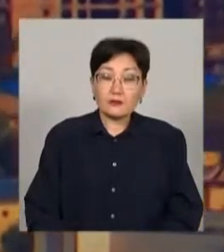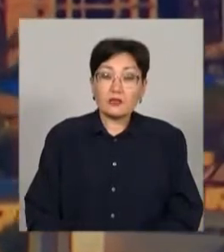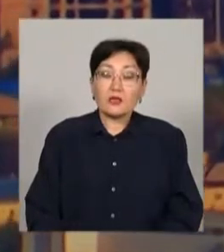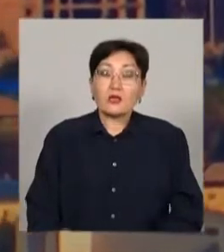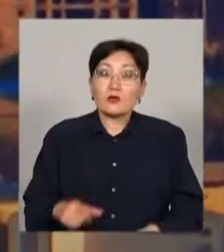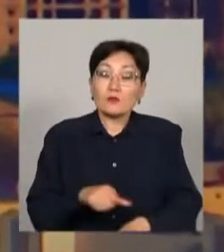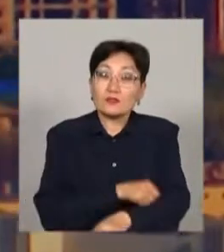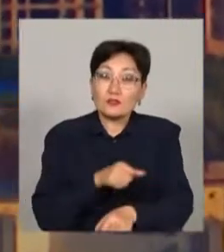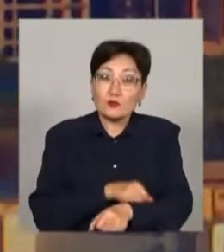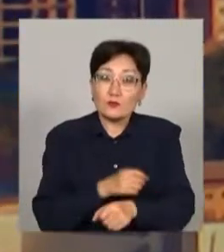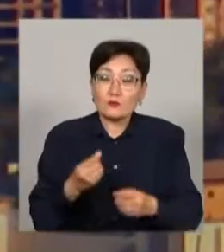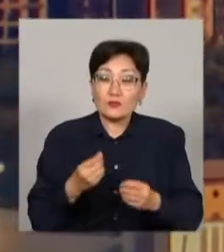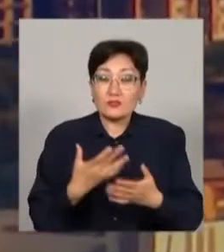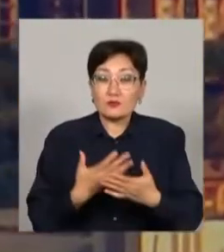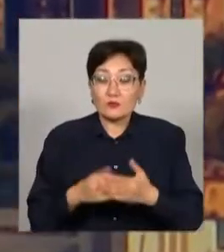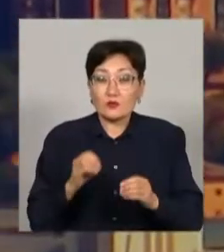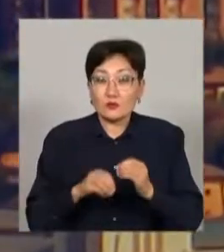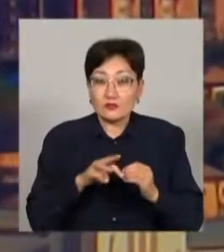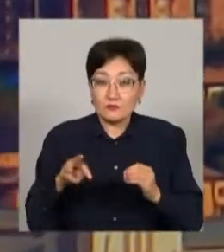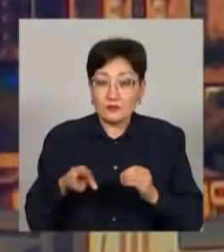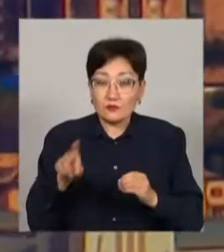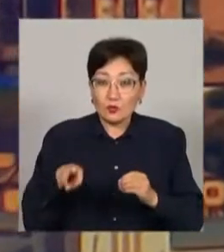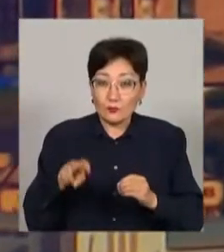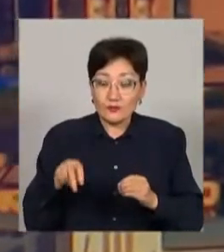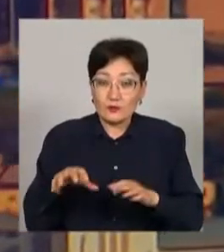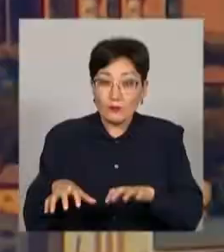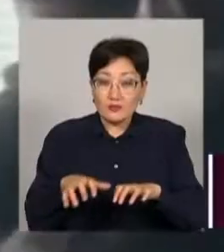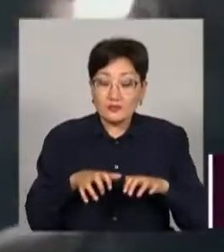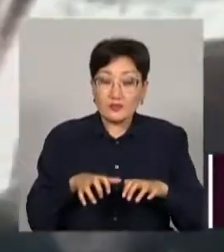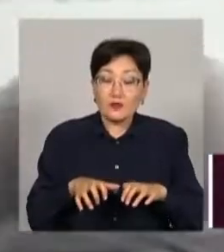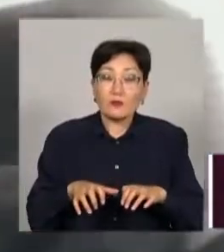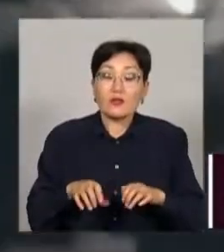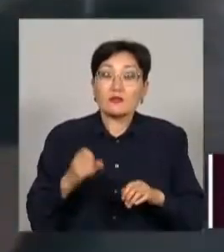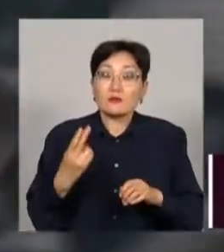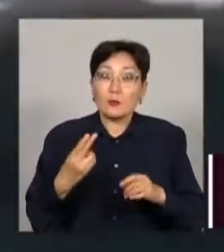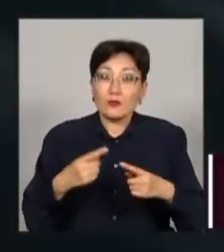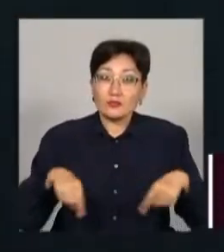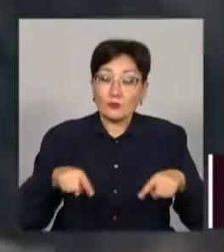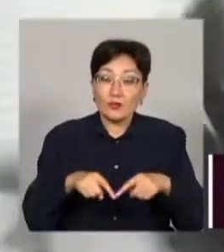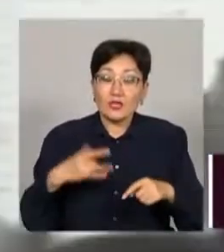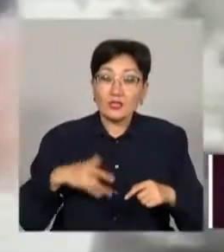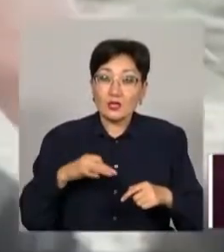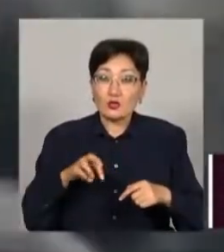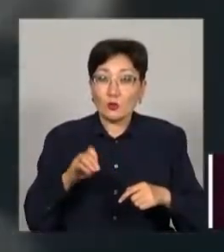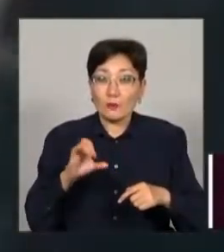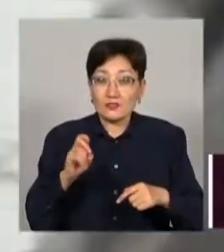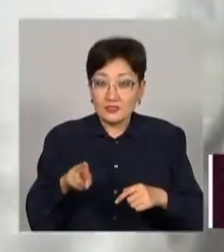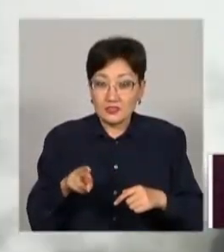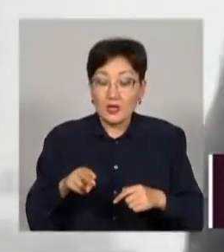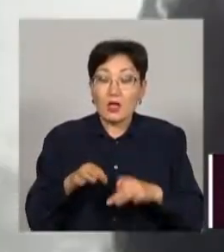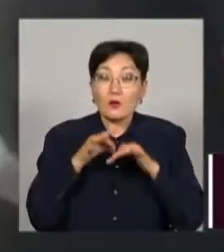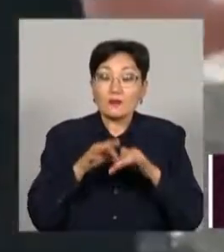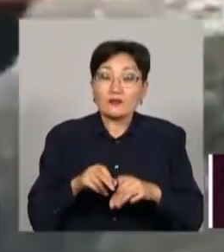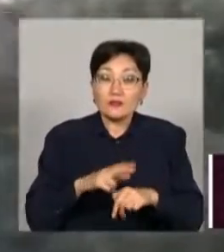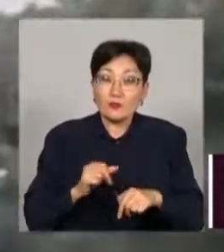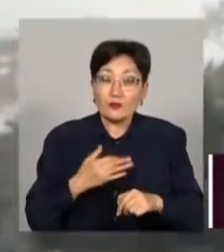Синтетические наркотики на сумму почти 10 миллионов долларов изъяли из транснационального канала «Тарас-Омск». Операцию провели сотрудники